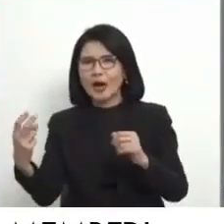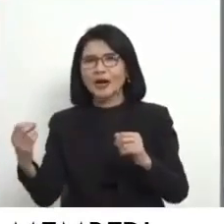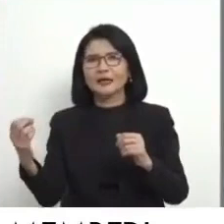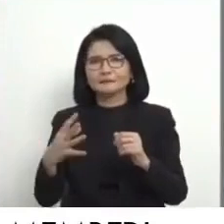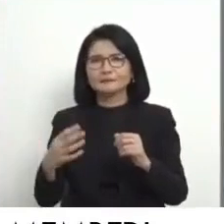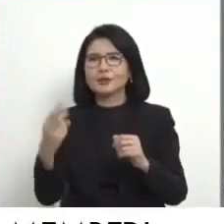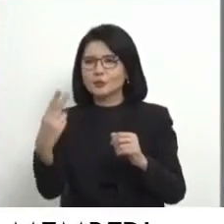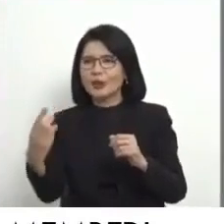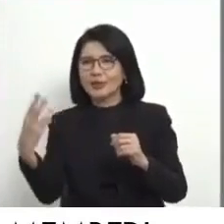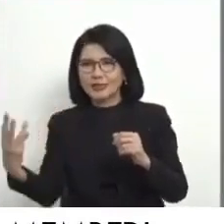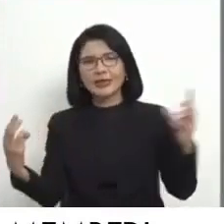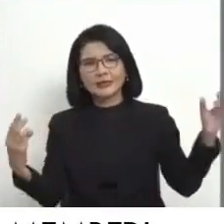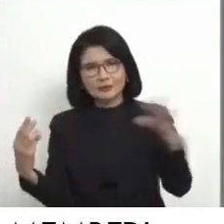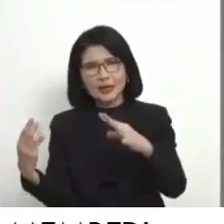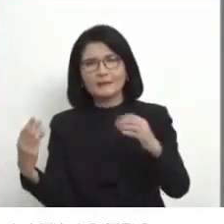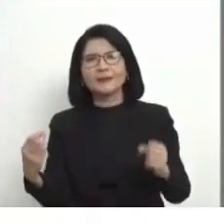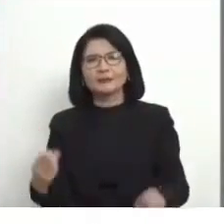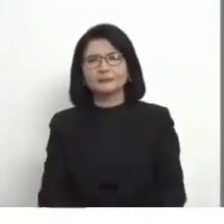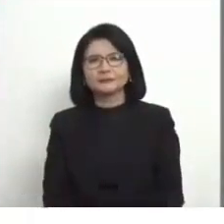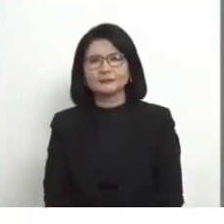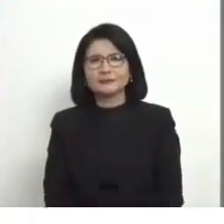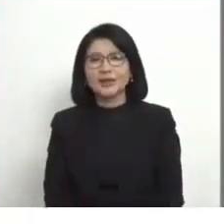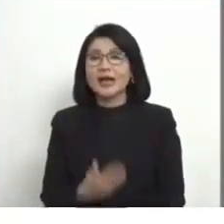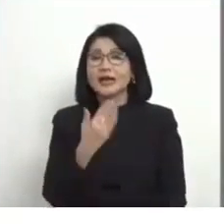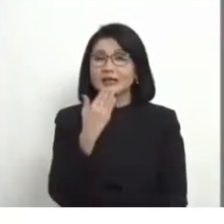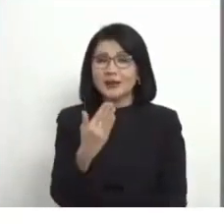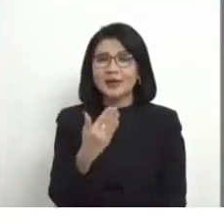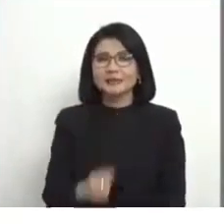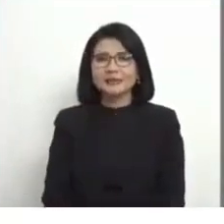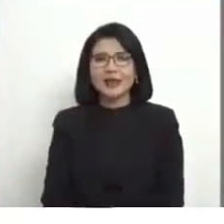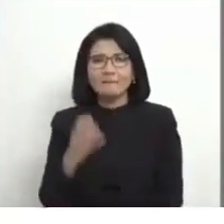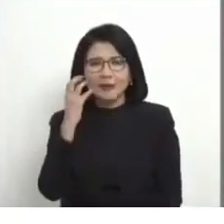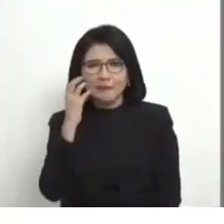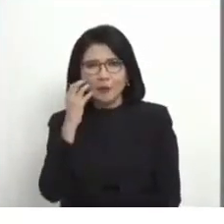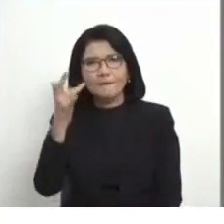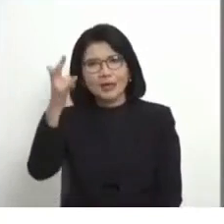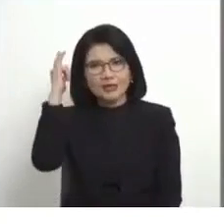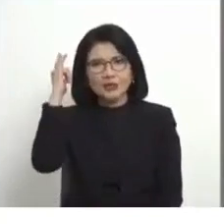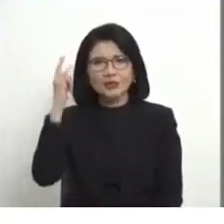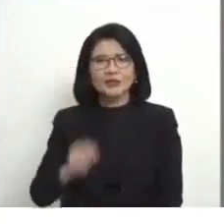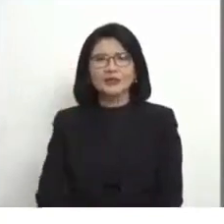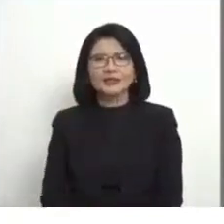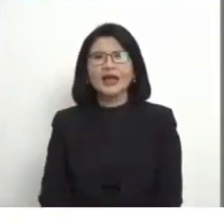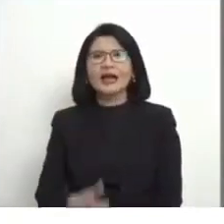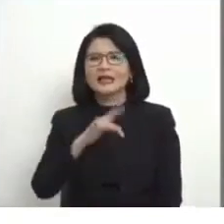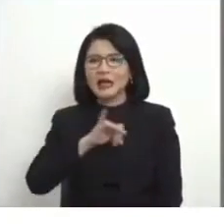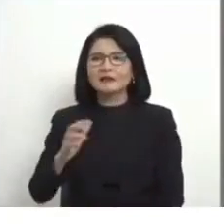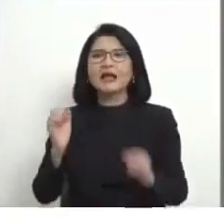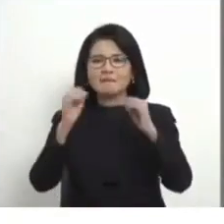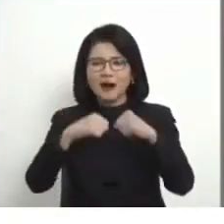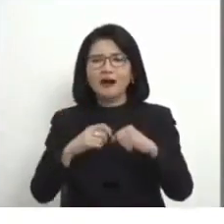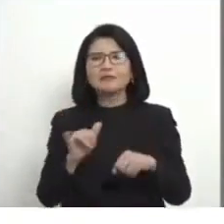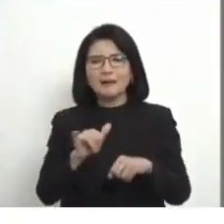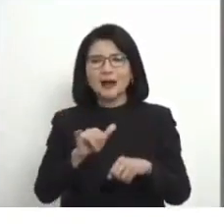nomor urut waktu bapakit dimulaiat Bapak berbicara Terima kasih Pak prabow Terima kasih Pak Ganjar atas kesemahamitan